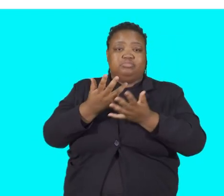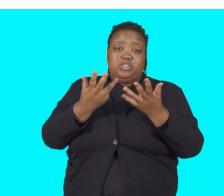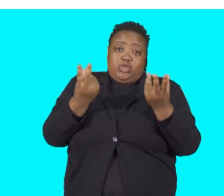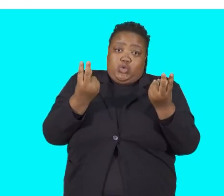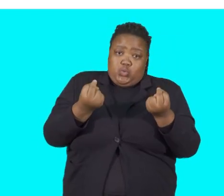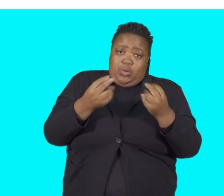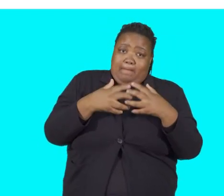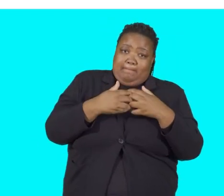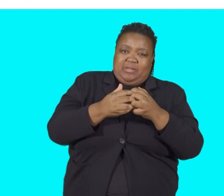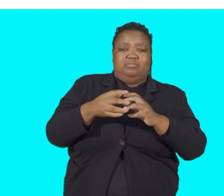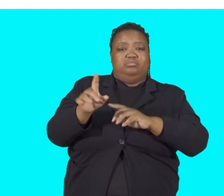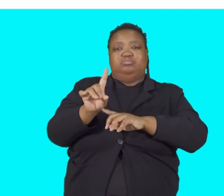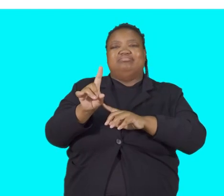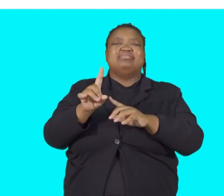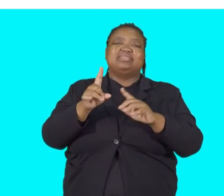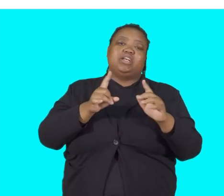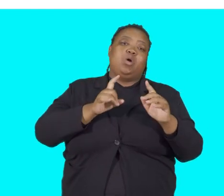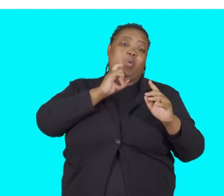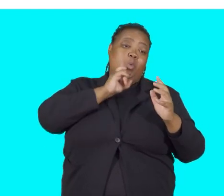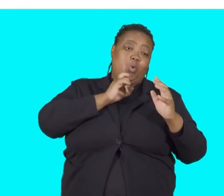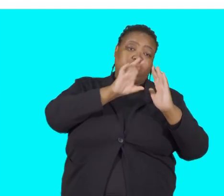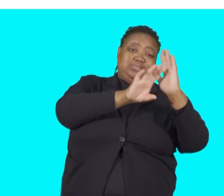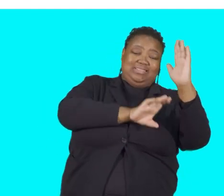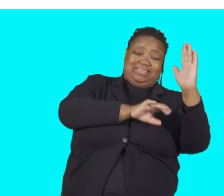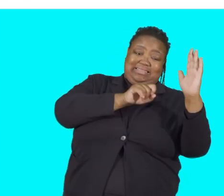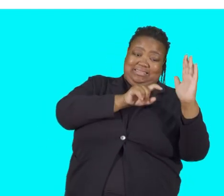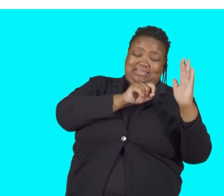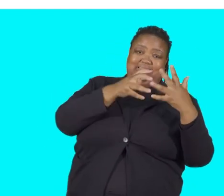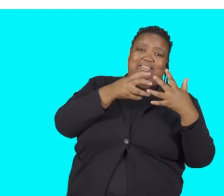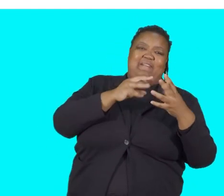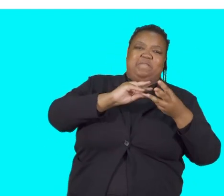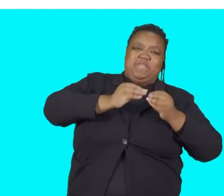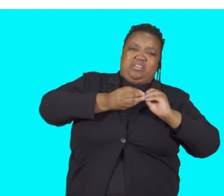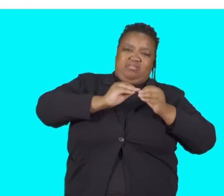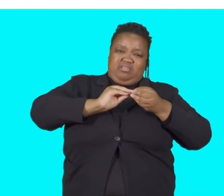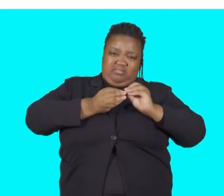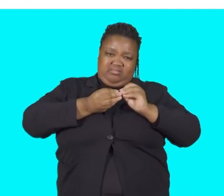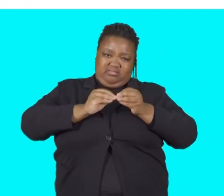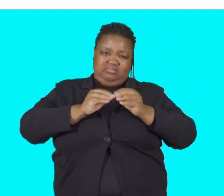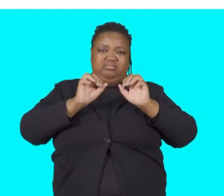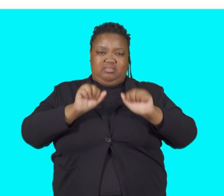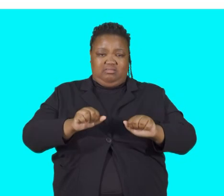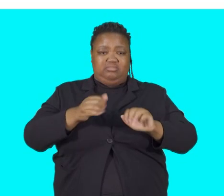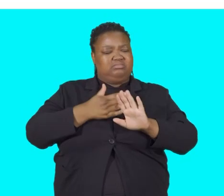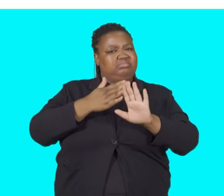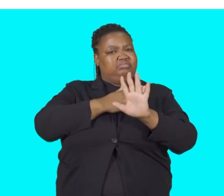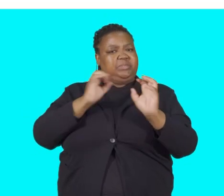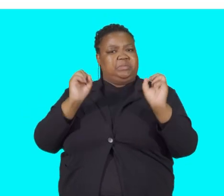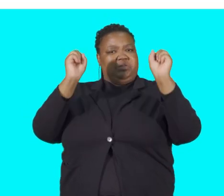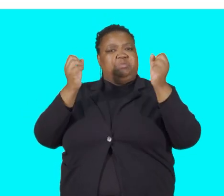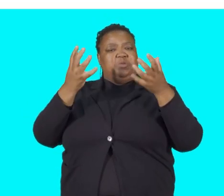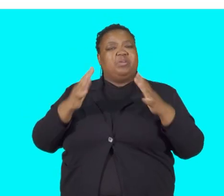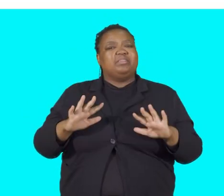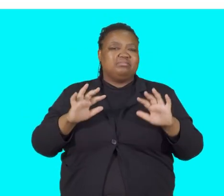ayiyilwanga ngokutsha, iphononongiwe, iye yaphononongwa. Njengoba besenditshilo ke ngaphambili into yoba kuye